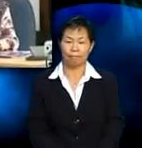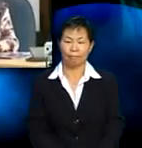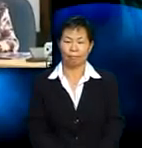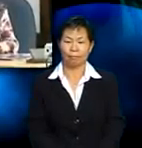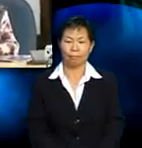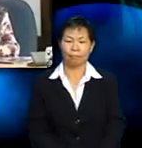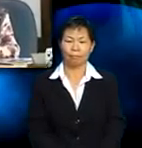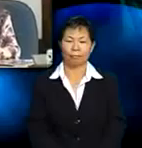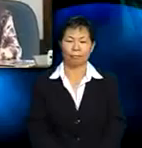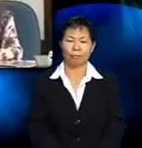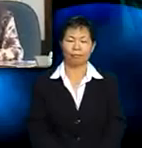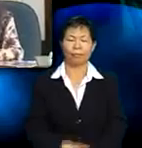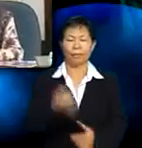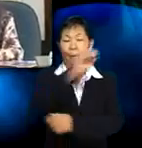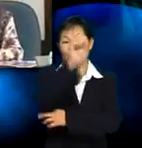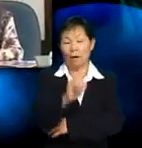kepada